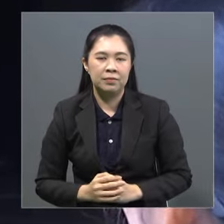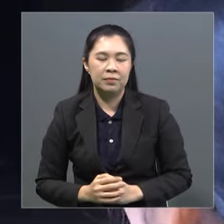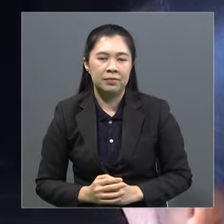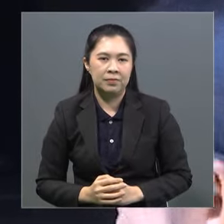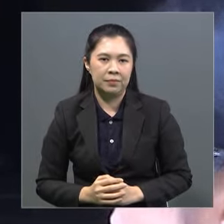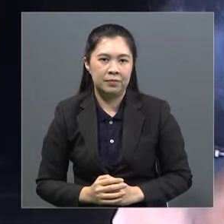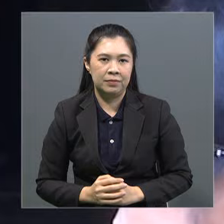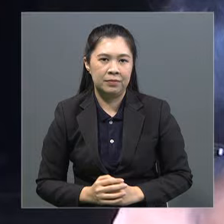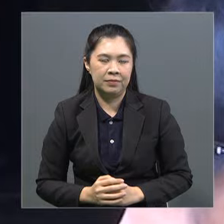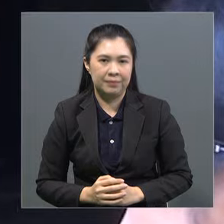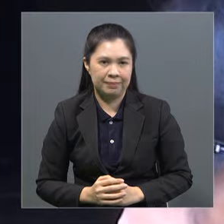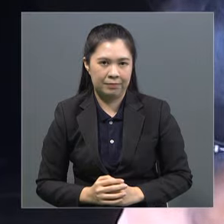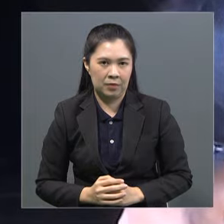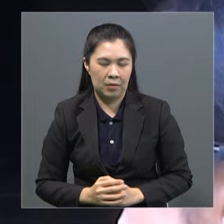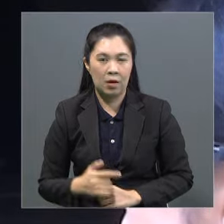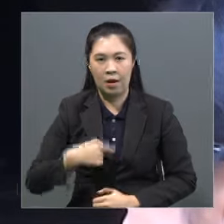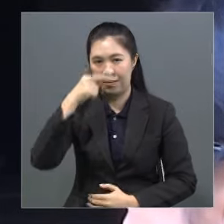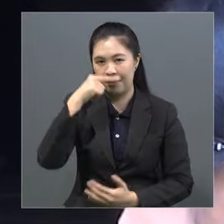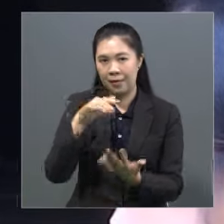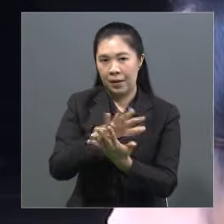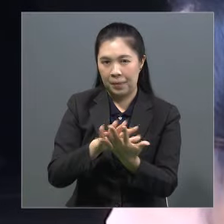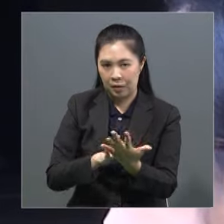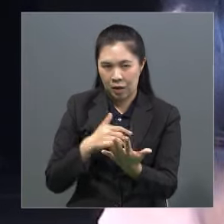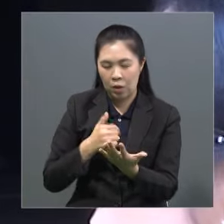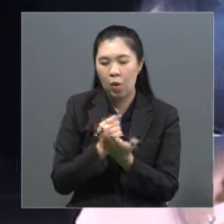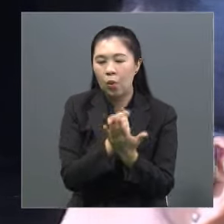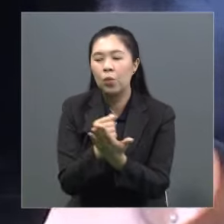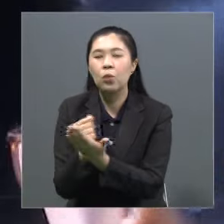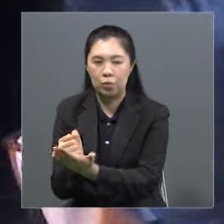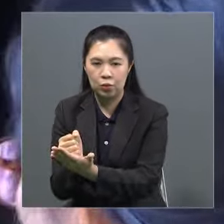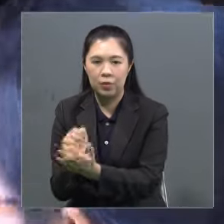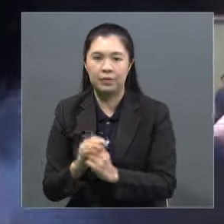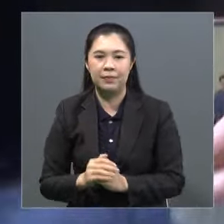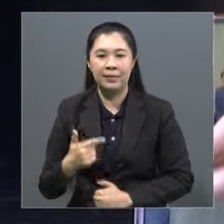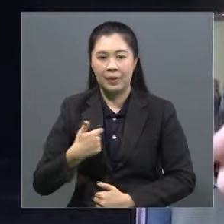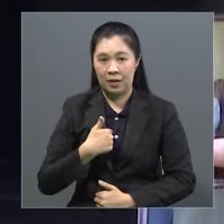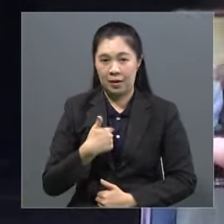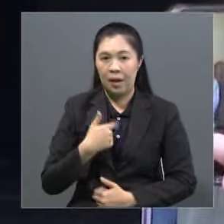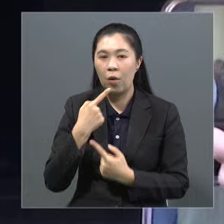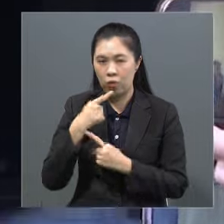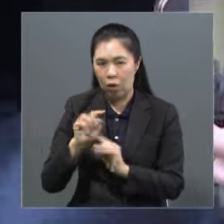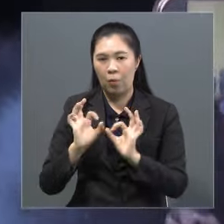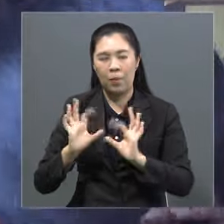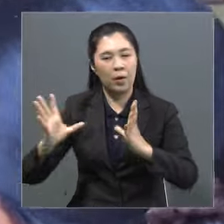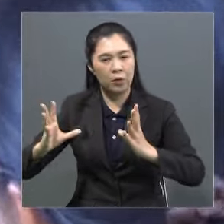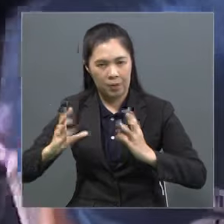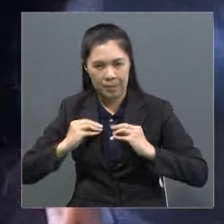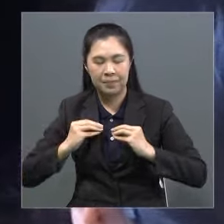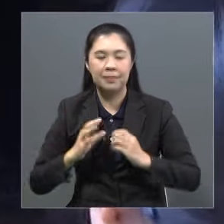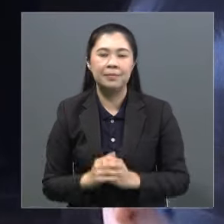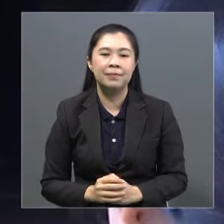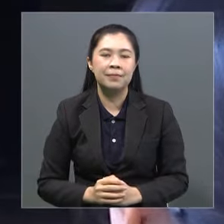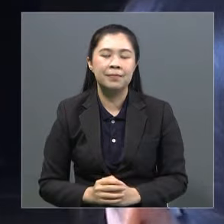มีความจำเป็นจะต้องขอความช่วยเหลือประเทศไทยเพื่อที่ในเรื่องของมนุษยธรรมซึ่งเราก็ตอบรับนะครับในเรื่องของมนุษยธรรม